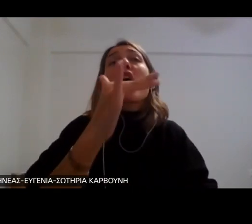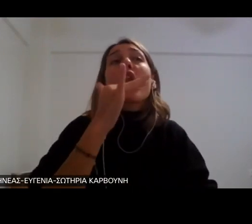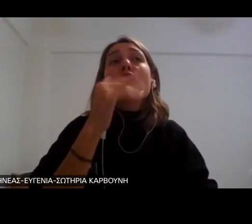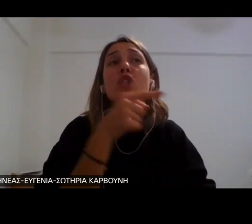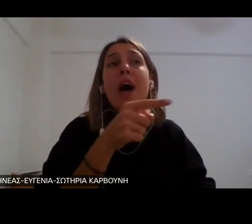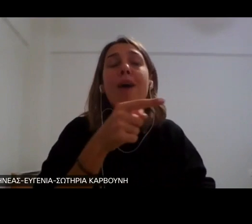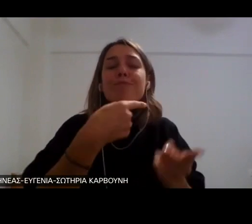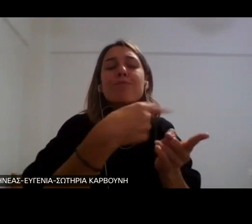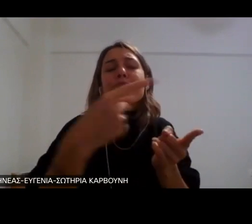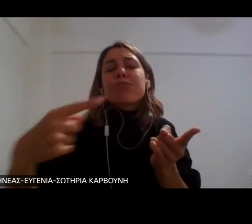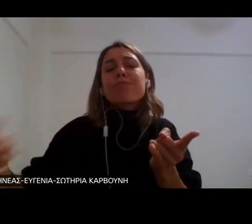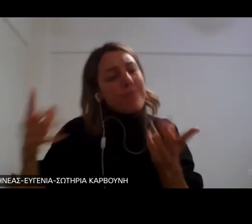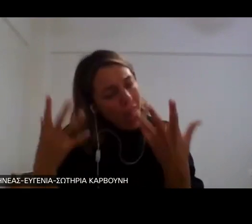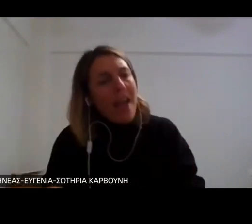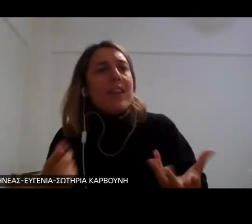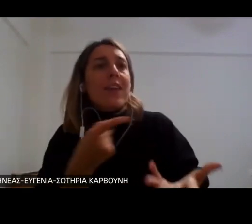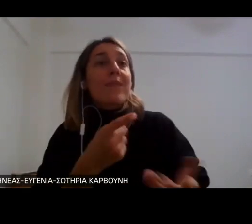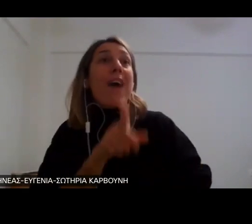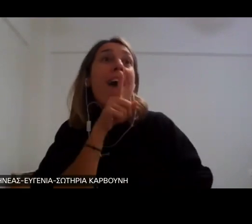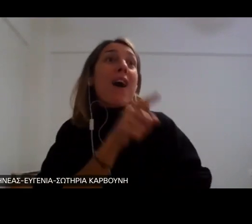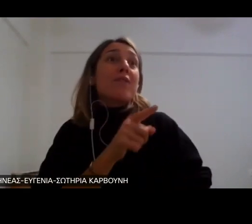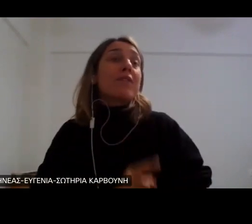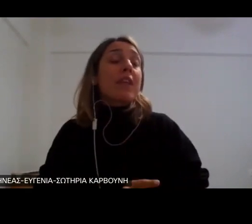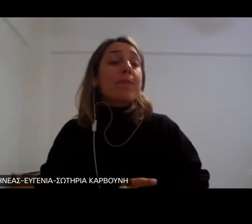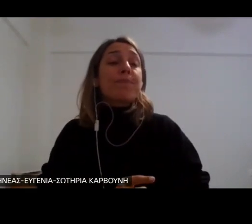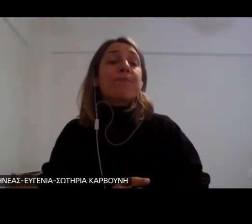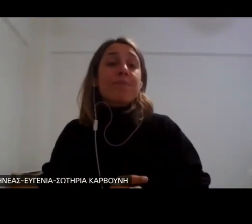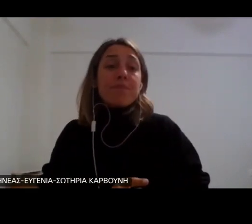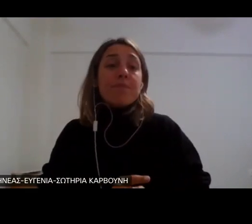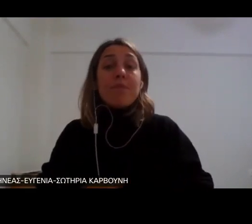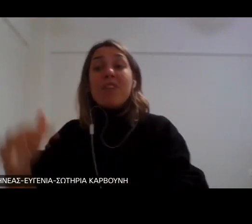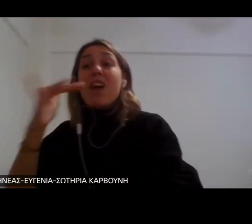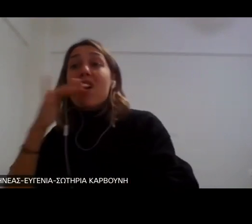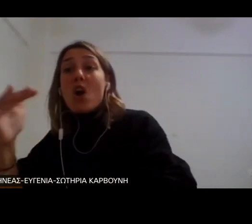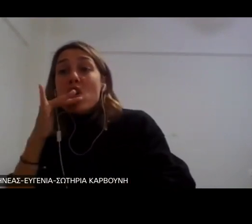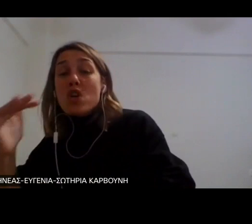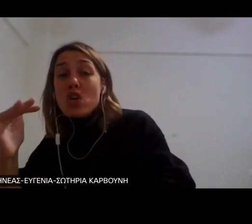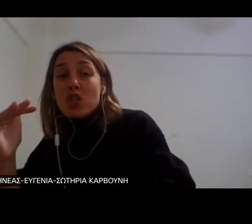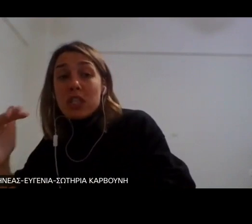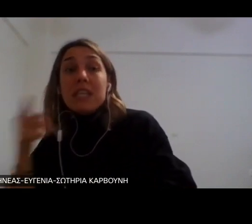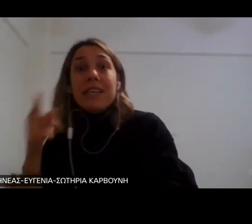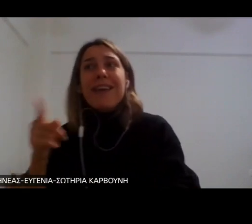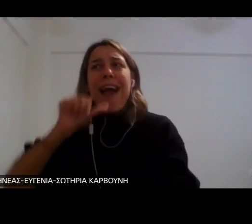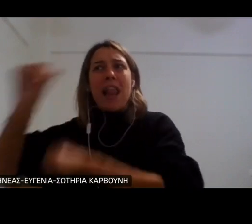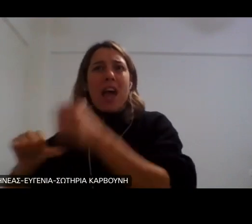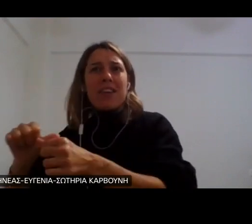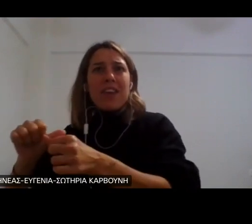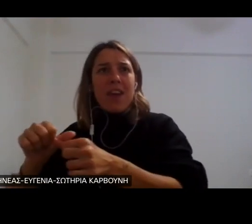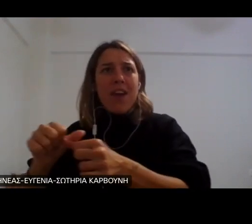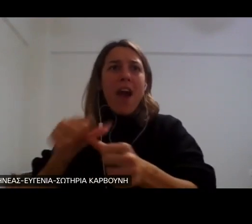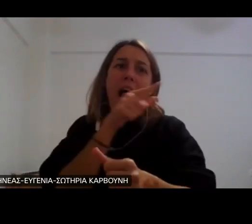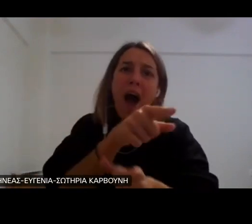γλωσσική ποικιλία, η οποία προηγείται πολύ συχνά της γλωσσικής αλλαγής. Εδώ θέλουμε γλωσσική αλλαγή